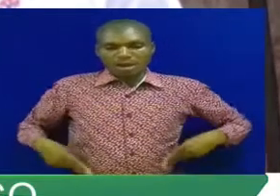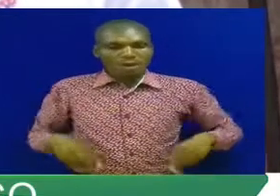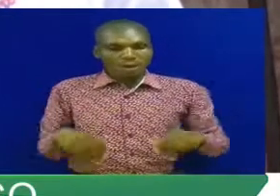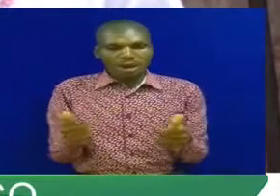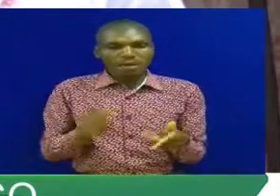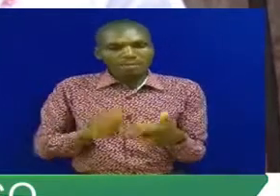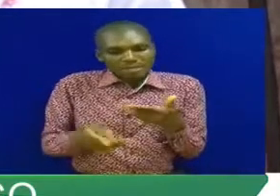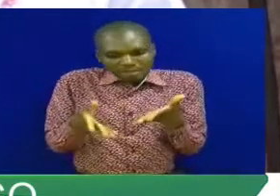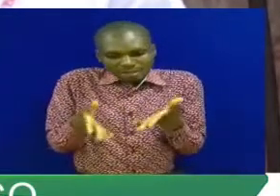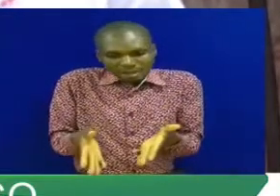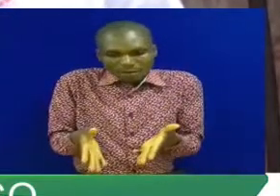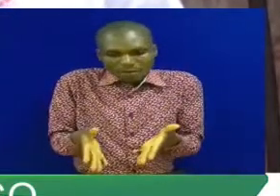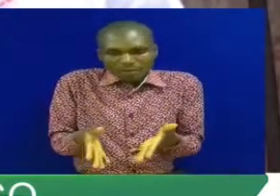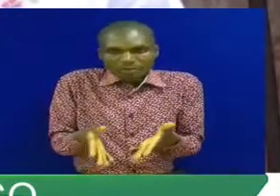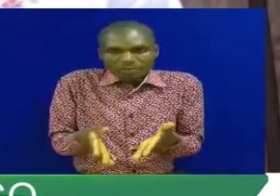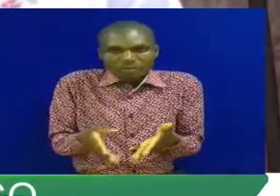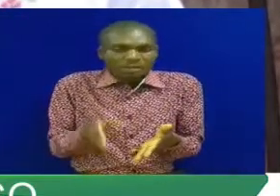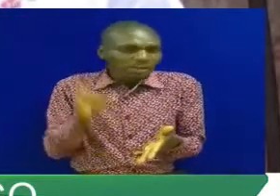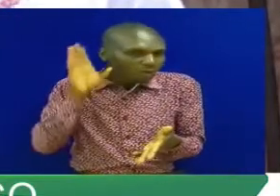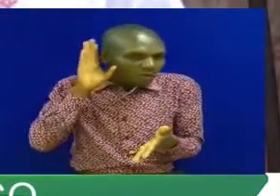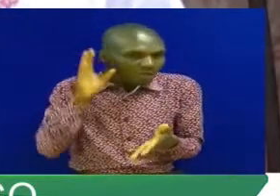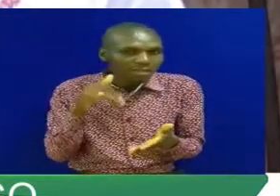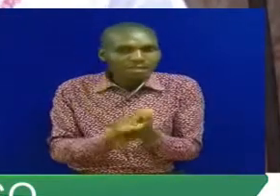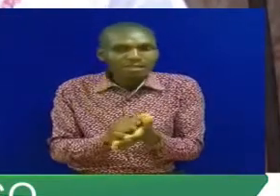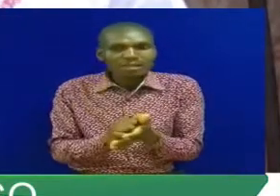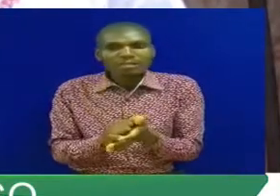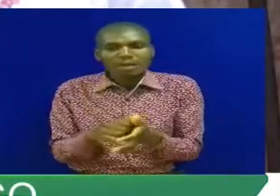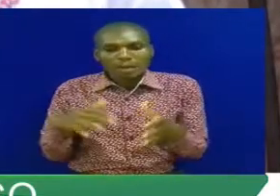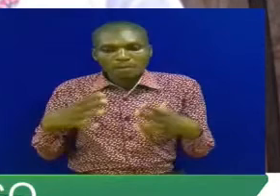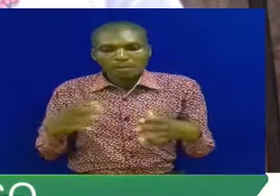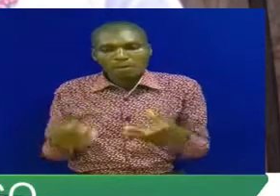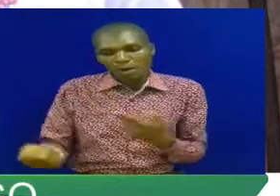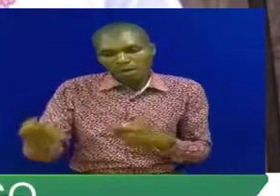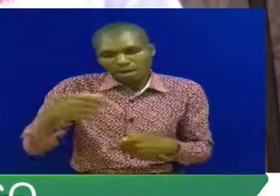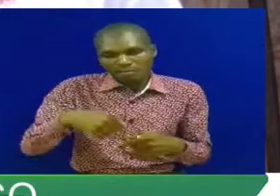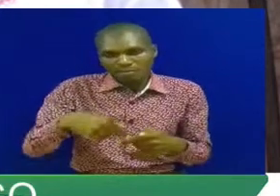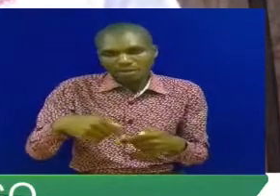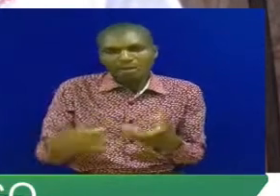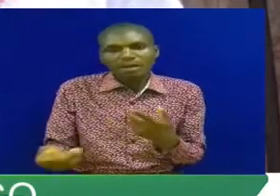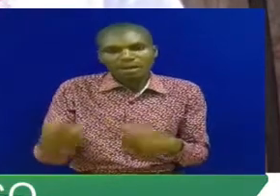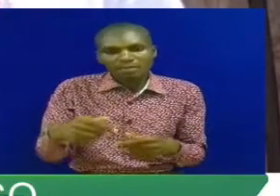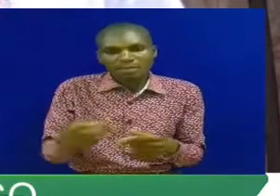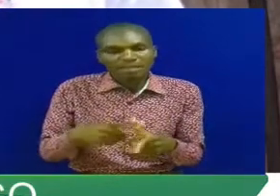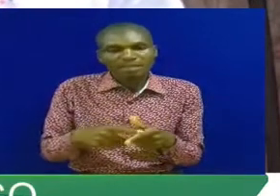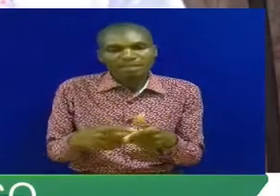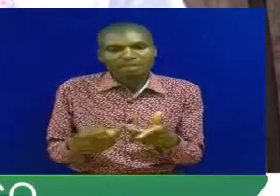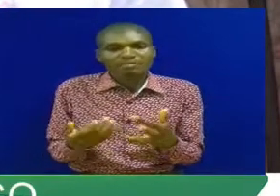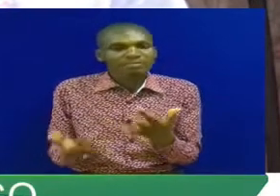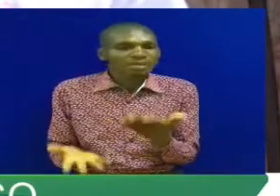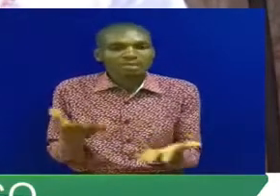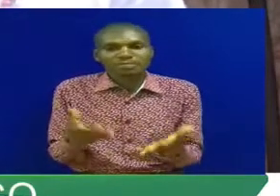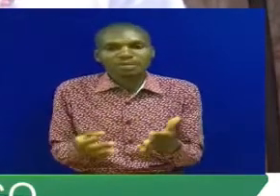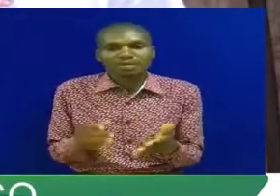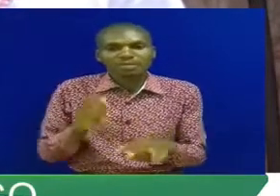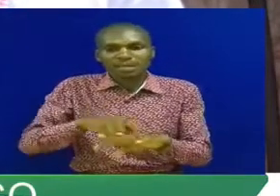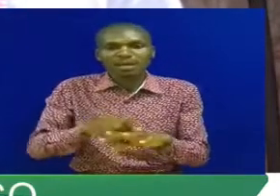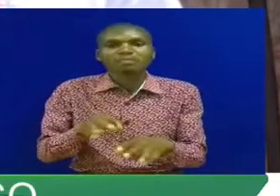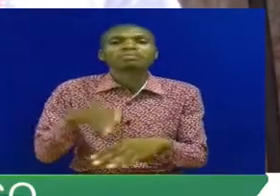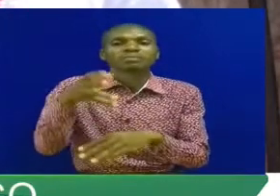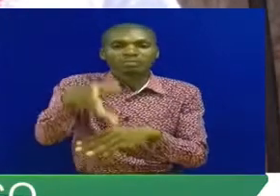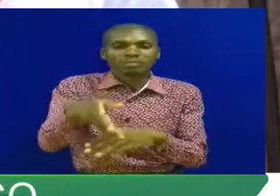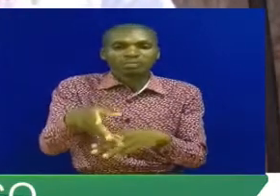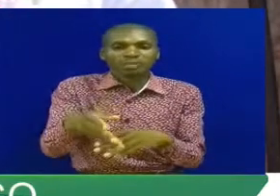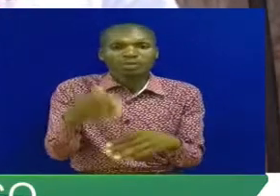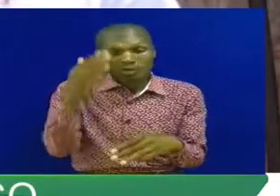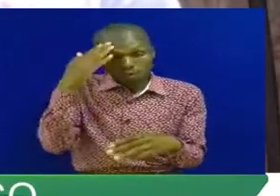oniga. Tugu yetinga abandi mbaro wakendere togocha. Igo goika chinsa chinde chigo chibosia iga. Tuka yetinga nkonyoro turombo baro guwa